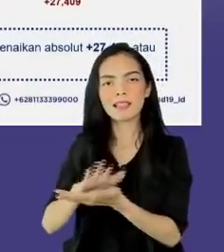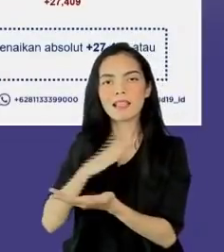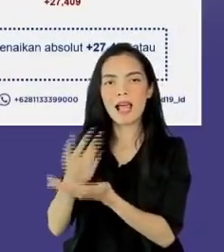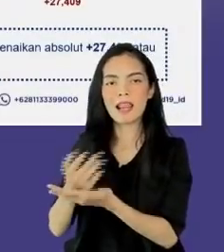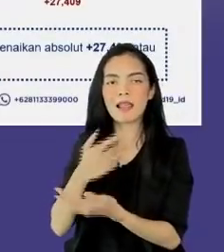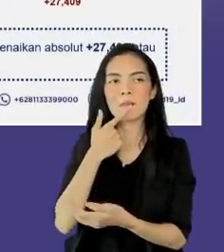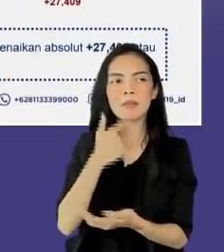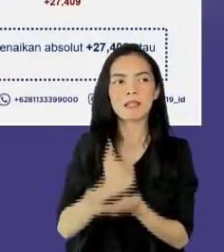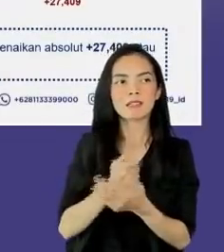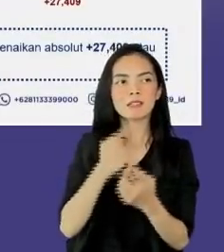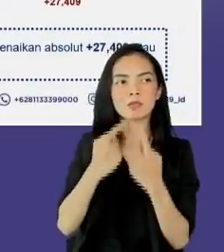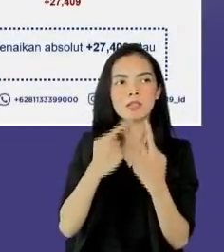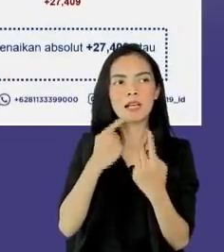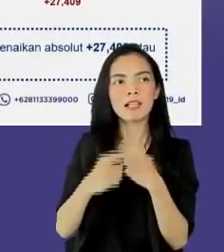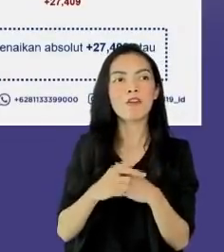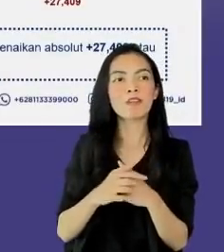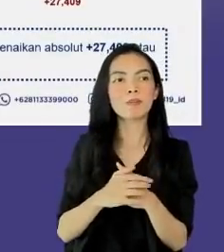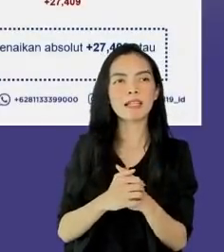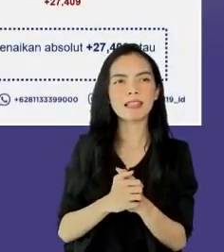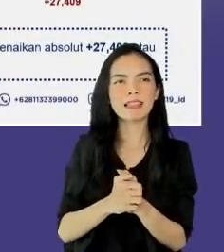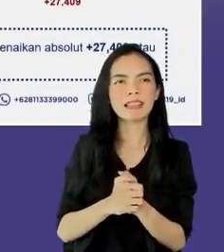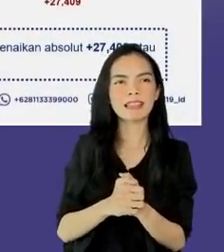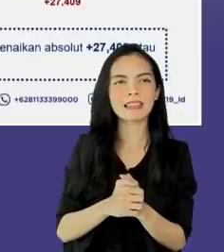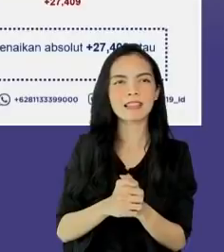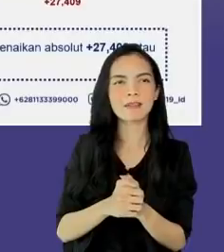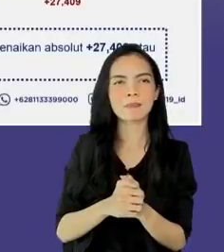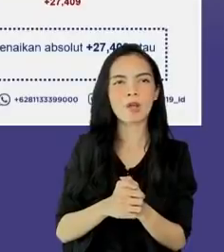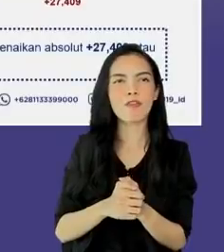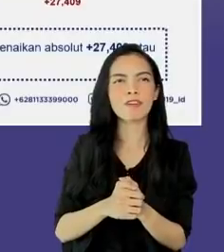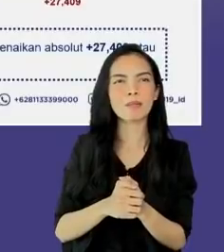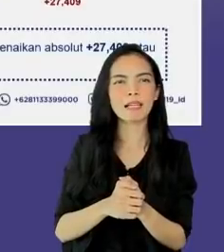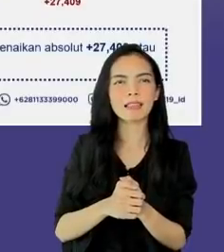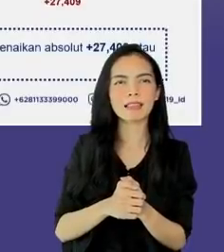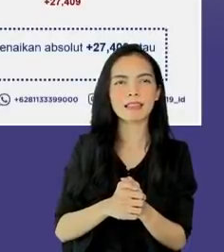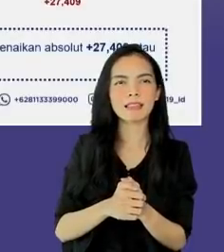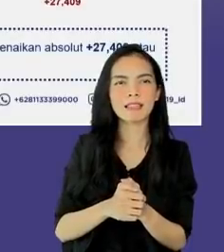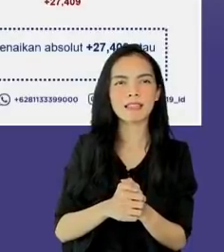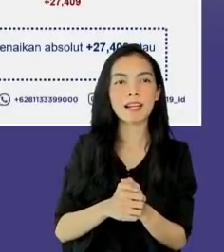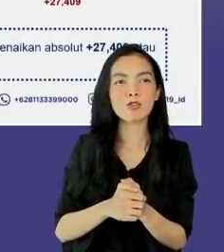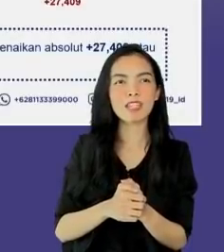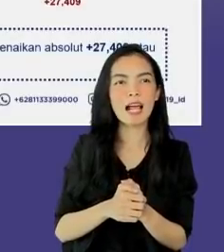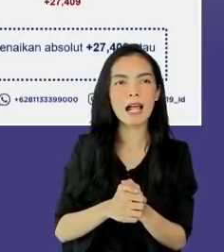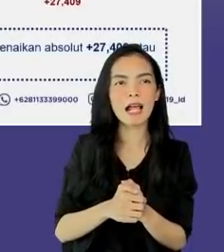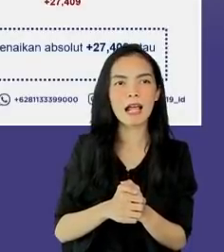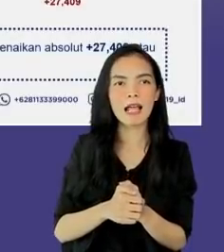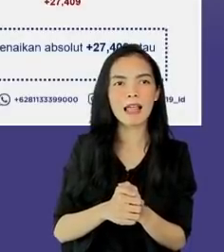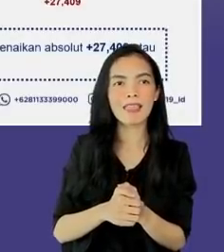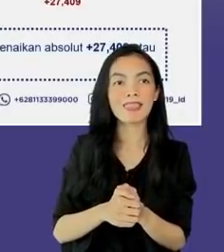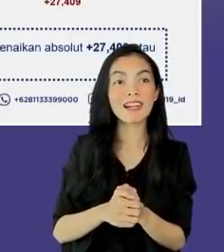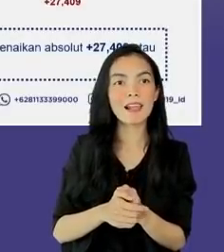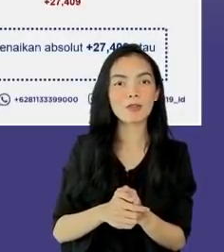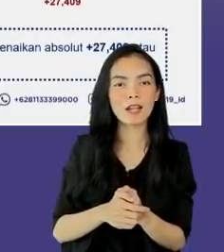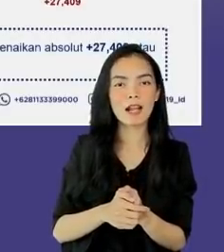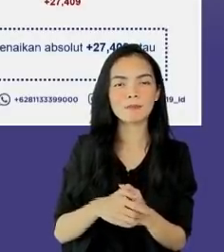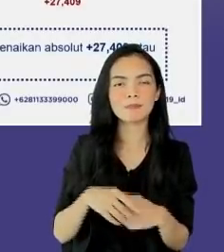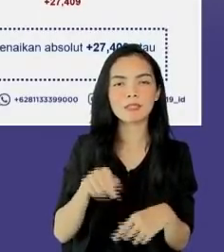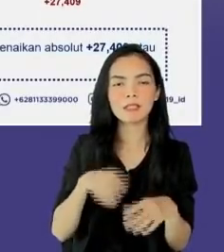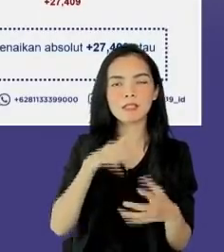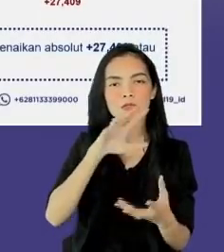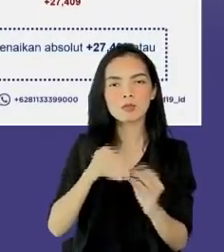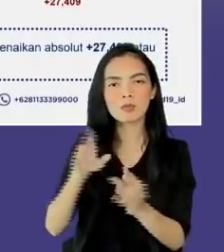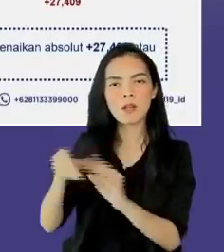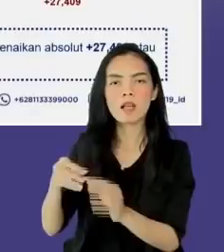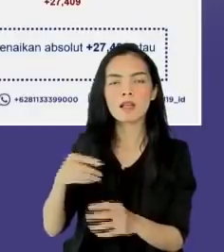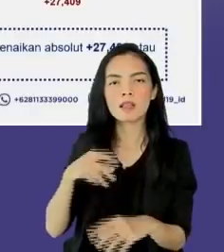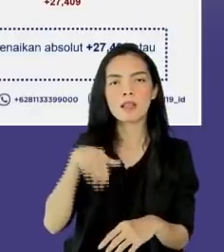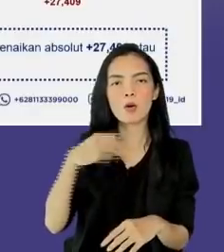adanya lonjakannya tidak kecil, lonjakannya sangat tinggi. Jadi di sini kita mengambil angka bulanan, Dokter Lula, dan saya hanya ngambil